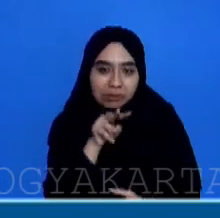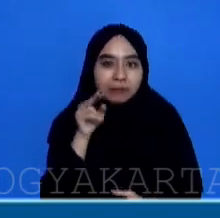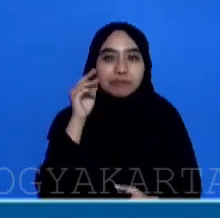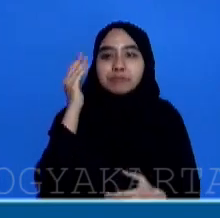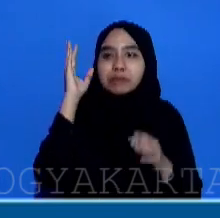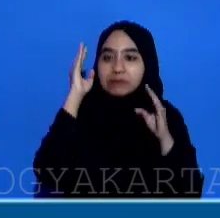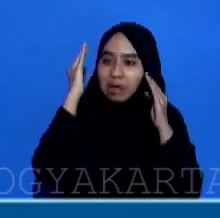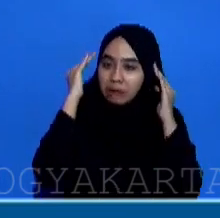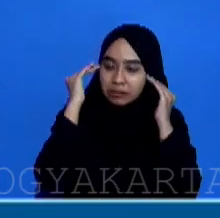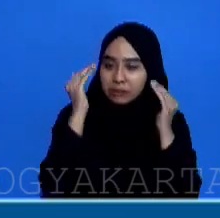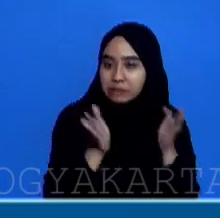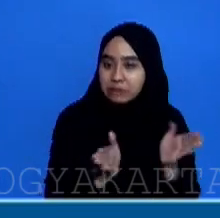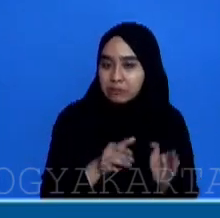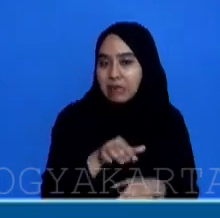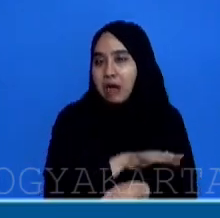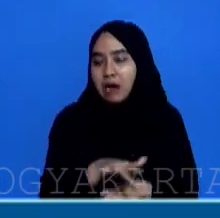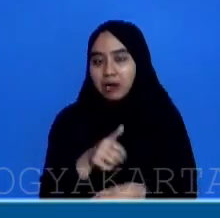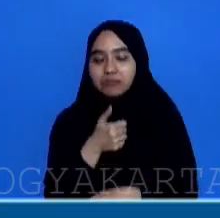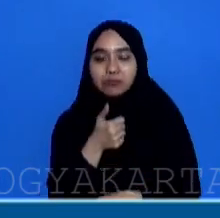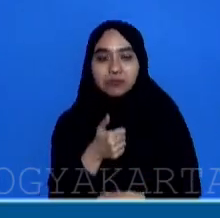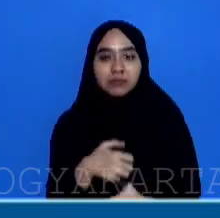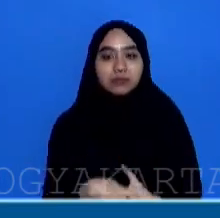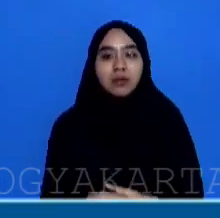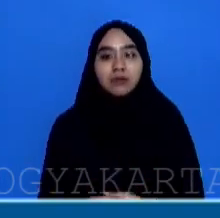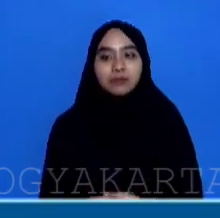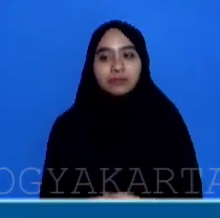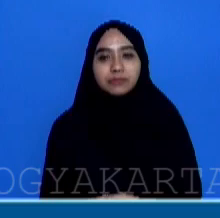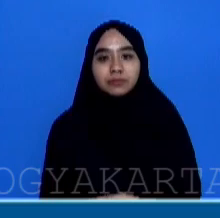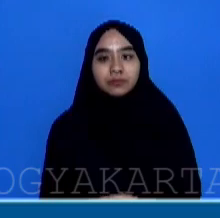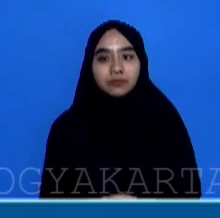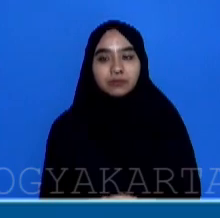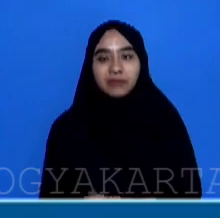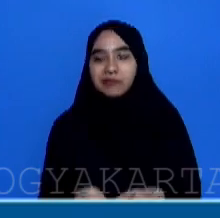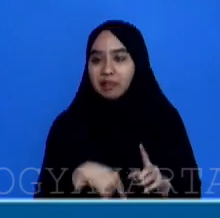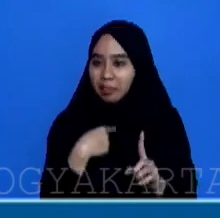toya ingkang sae. Kajawi menika, kadang tani ugi kasuwun nikelaken pangginaning rabu organik.